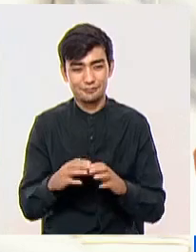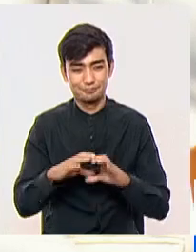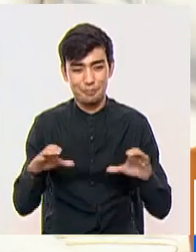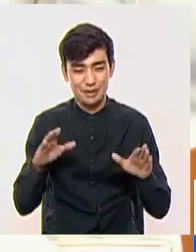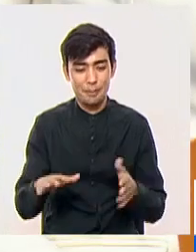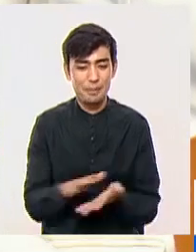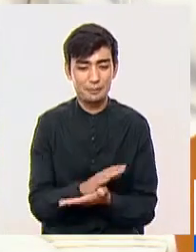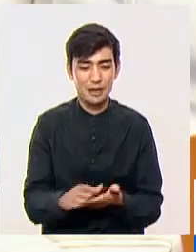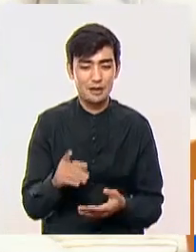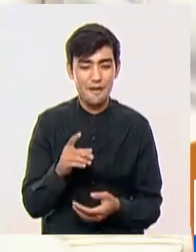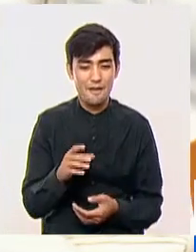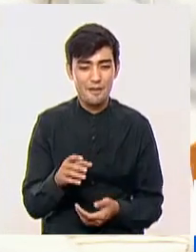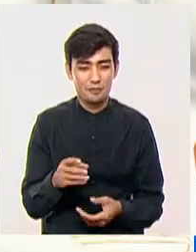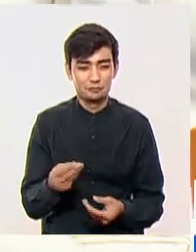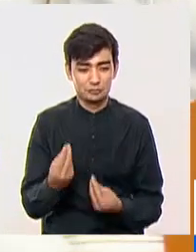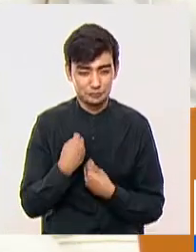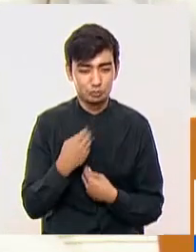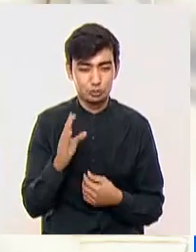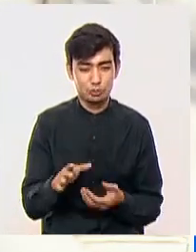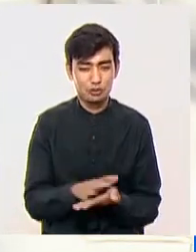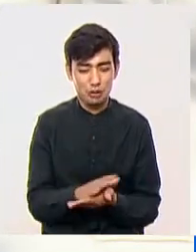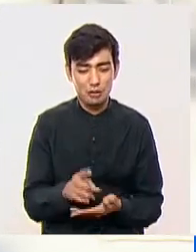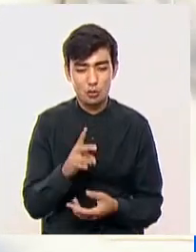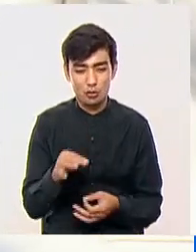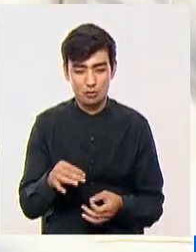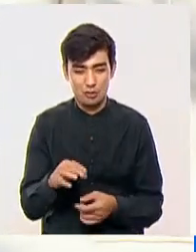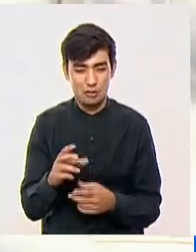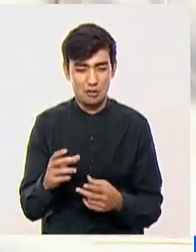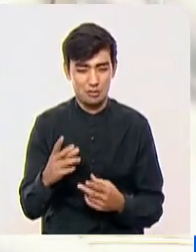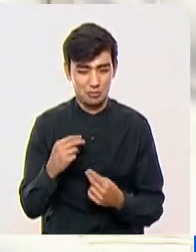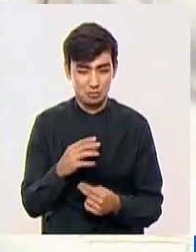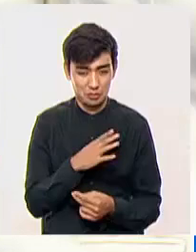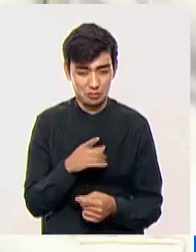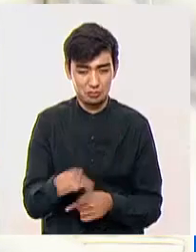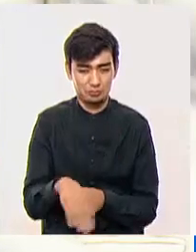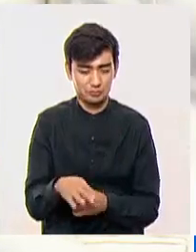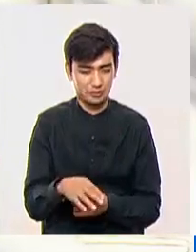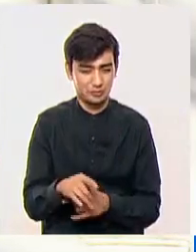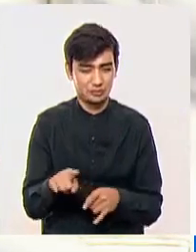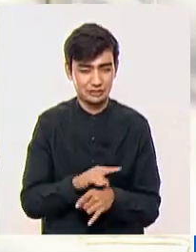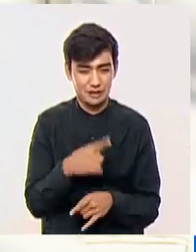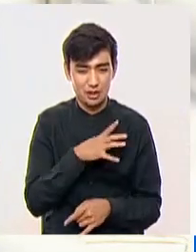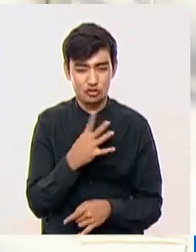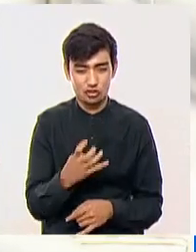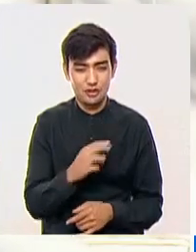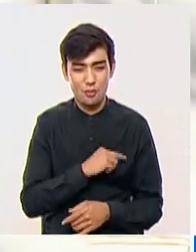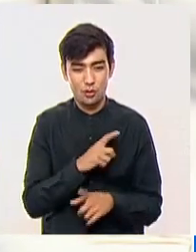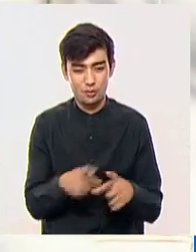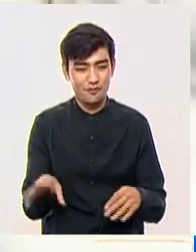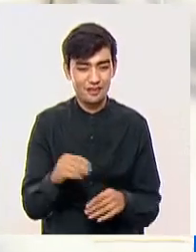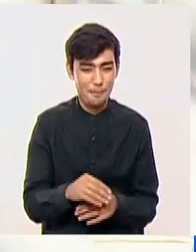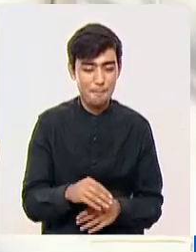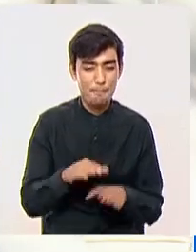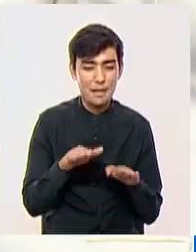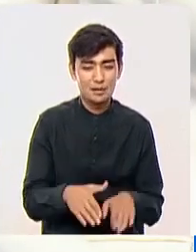уақытша тегін орын береміз деген башылардың уәдесі құр сөз болып шықты дейді кәсіпкерлер. Үйткені 400 саудагердің бәріне